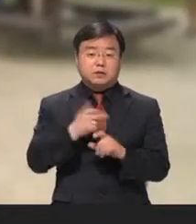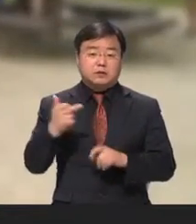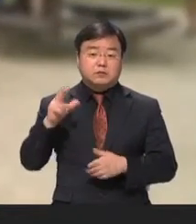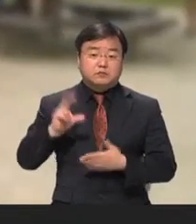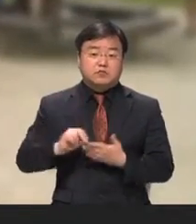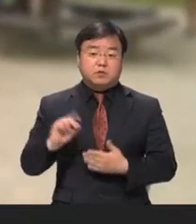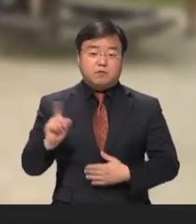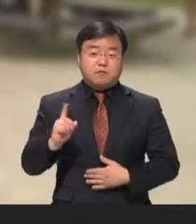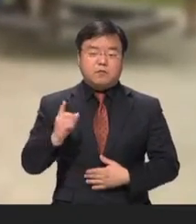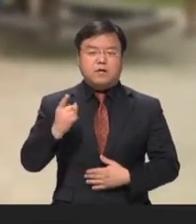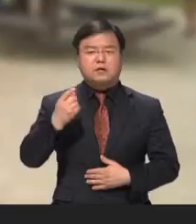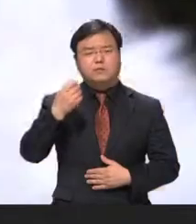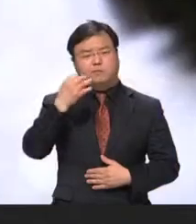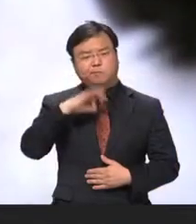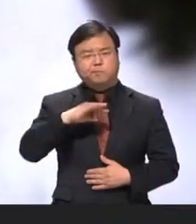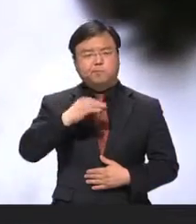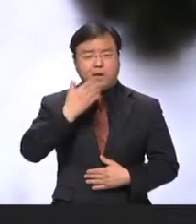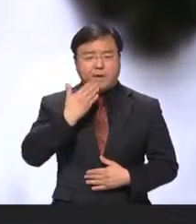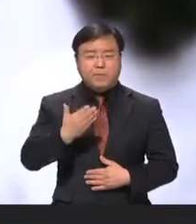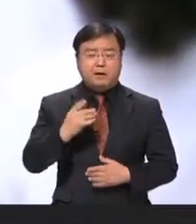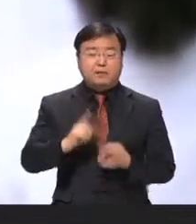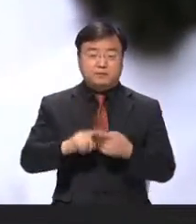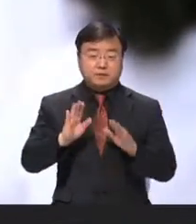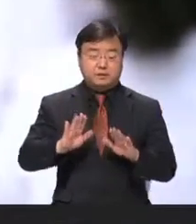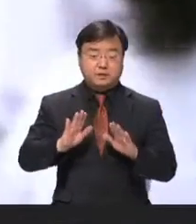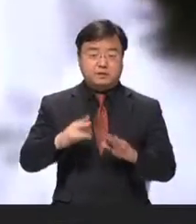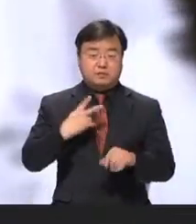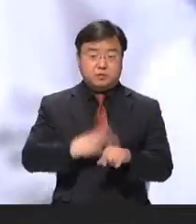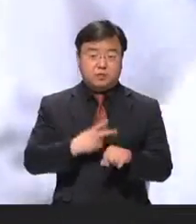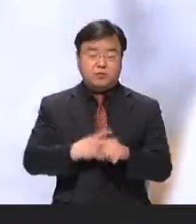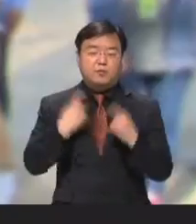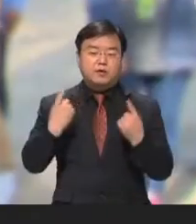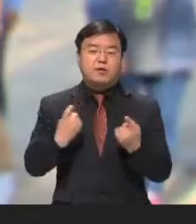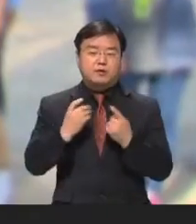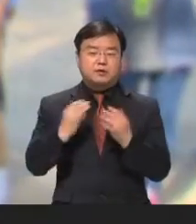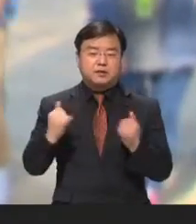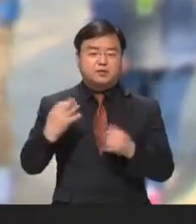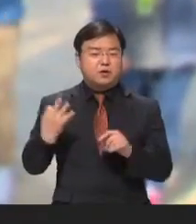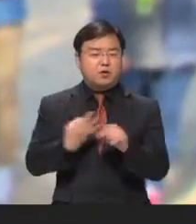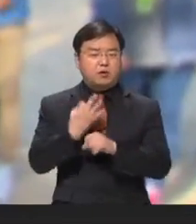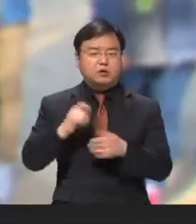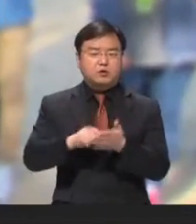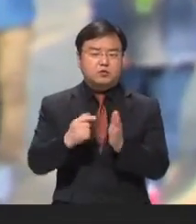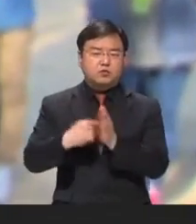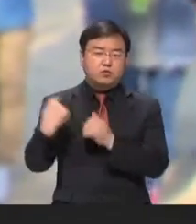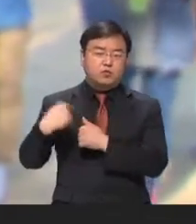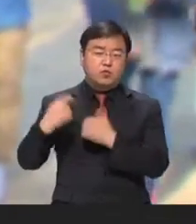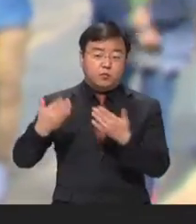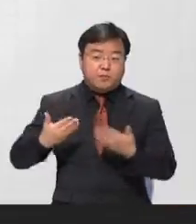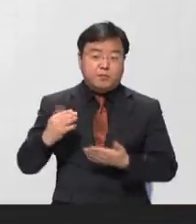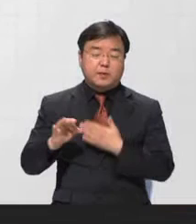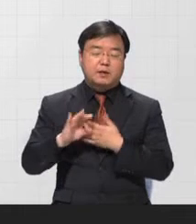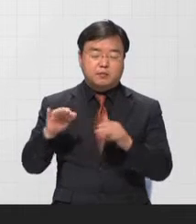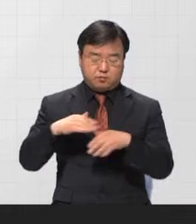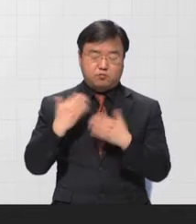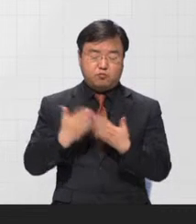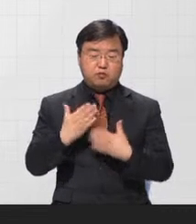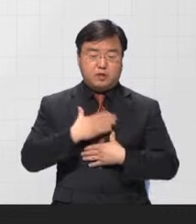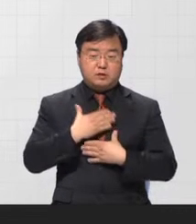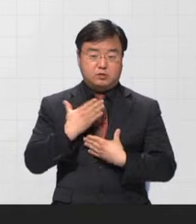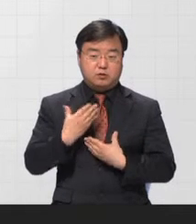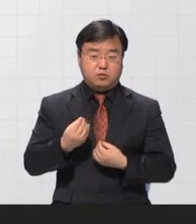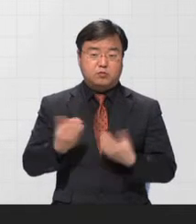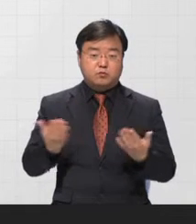현재는 여행안내 산악 요원 등이 14시간 의 연수 만 받으면 수학여행 안전요원 자격증을 갖추게 됩니다 그런데 이